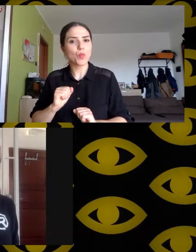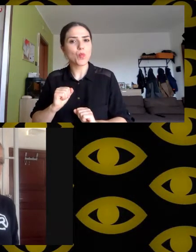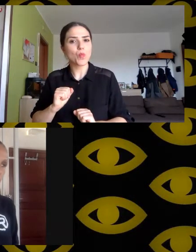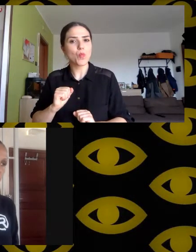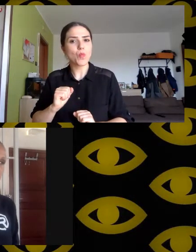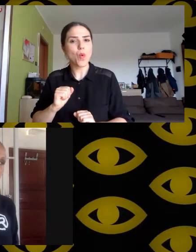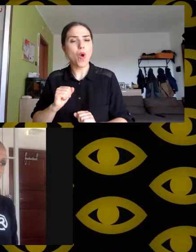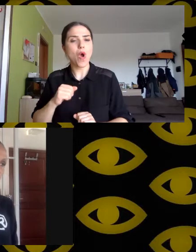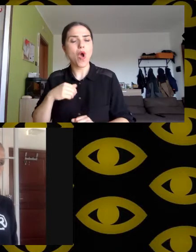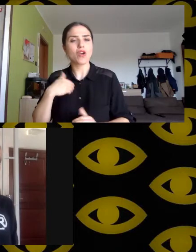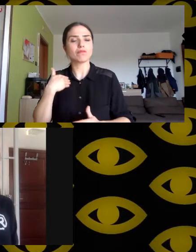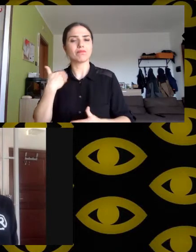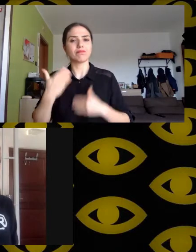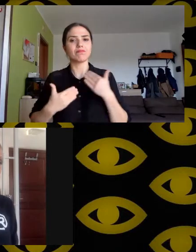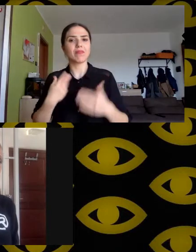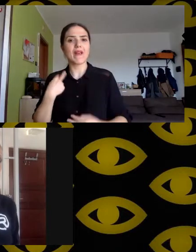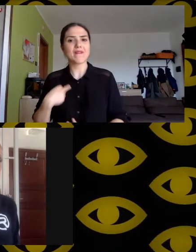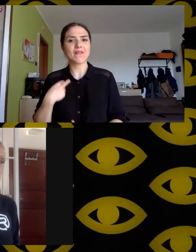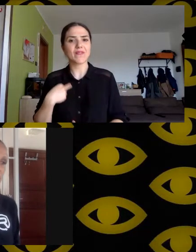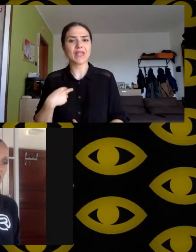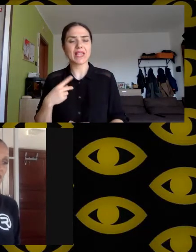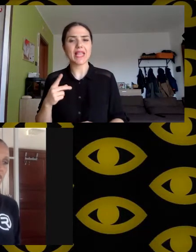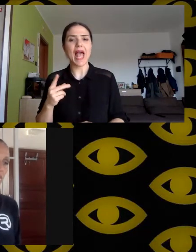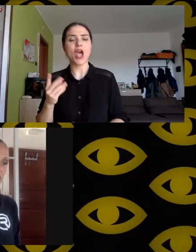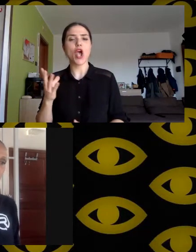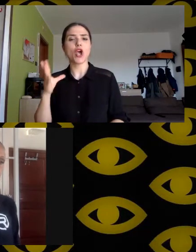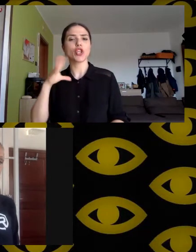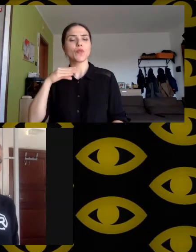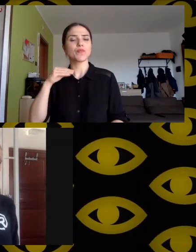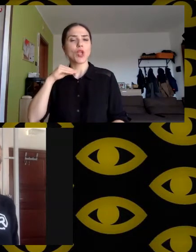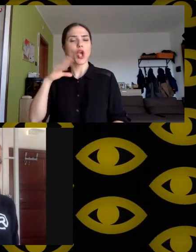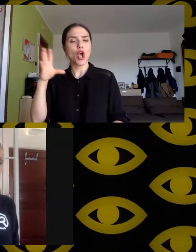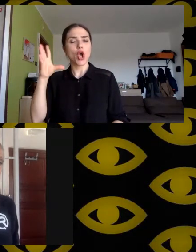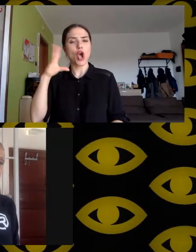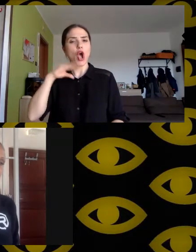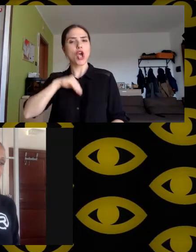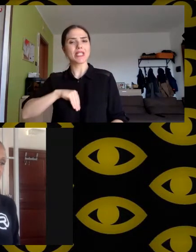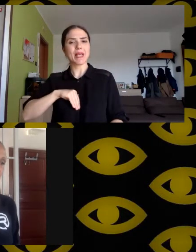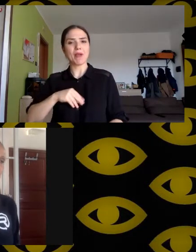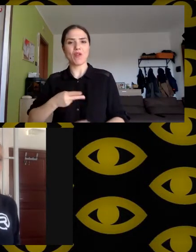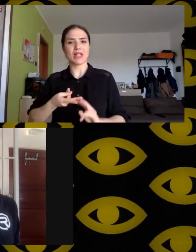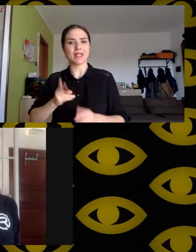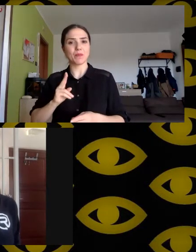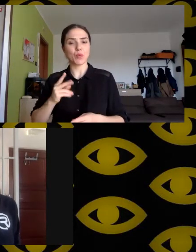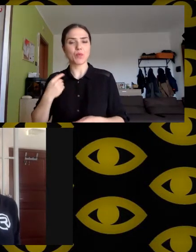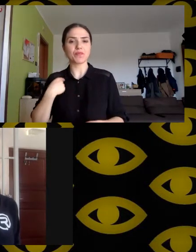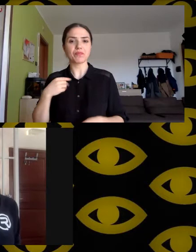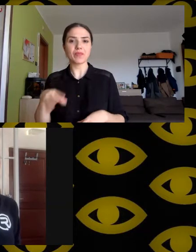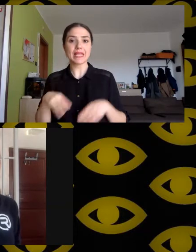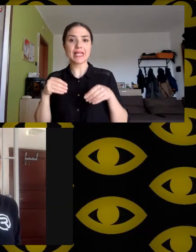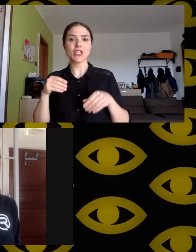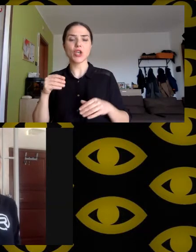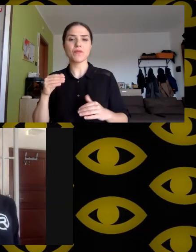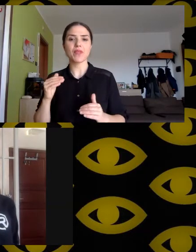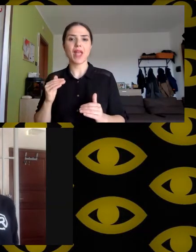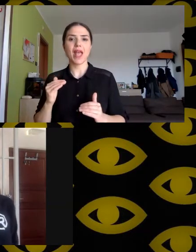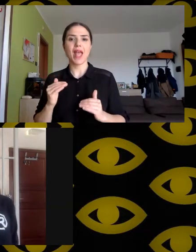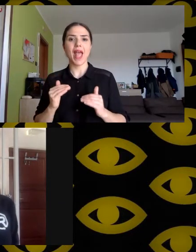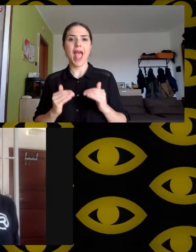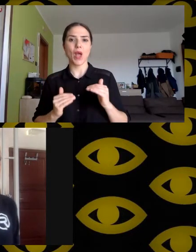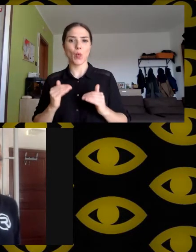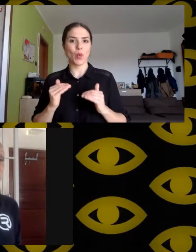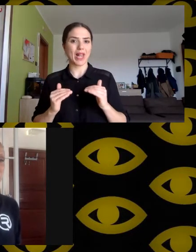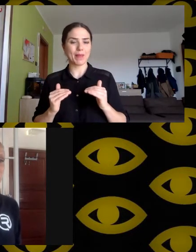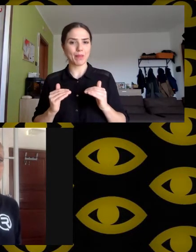con grande consapevolezza, con più consapevolezza. Io inizio con l'equilibrio, perché chiaramente ci sono cose nella vita che ti fanno perdere